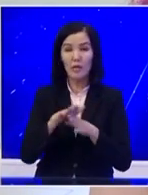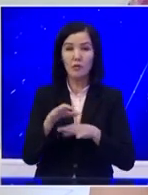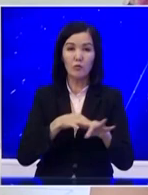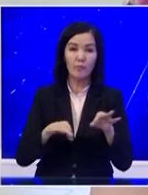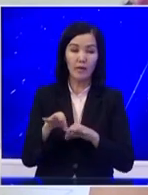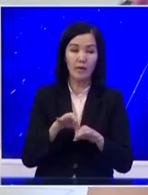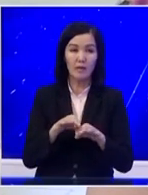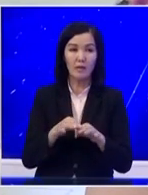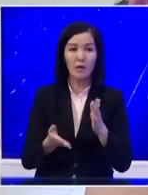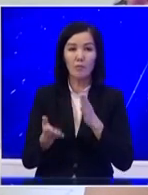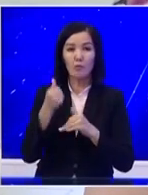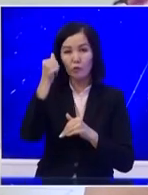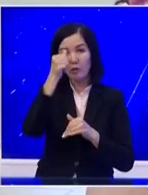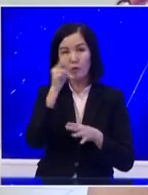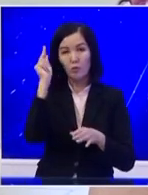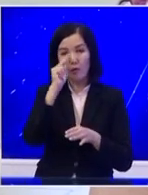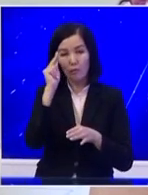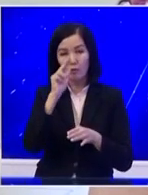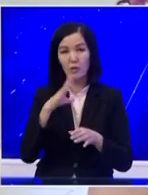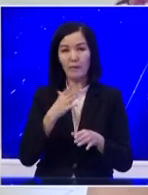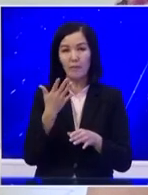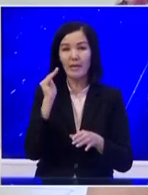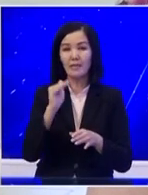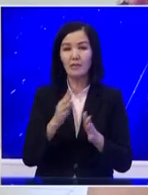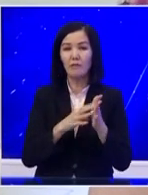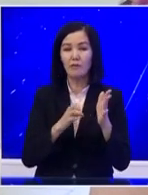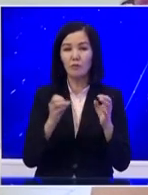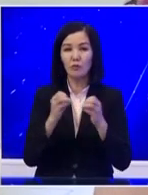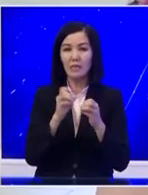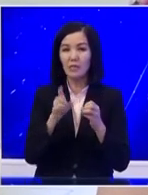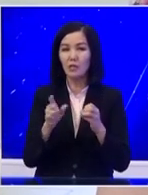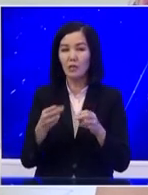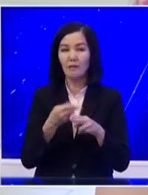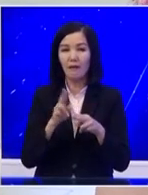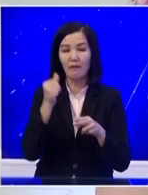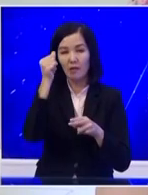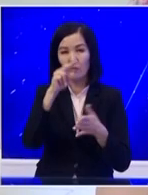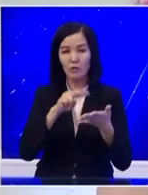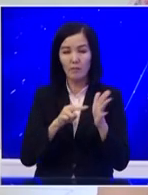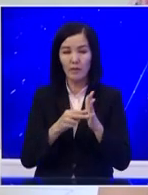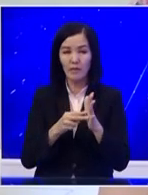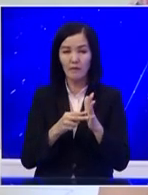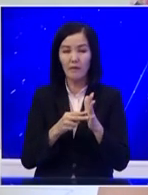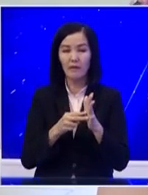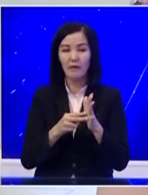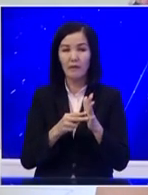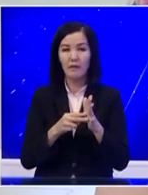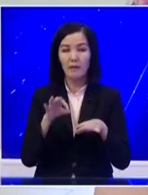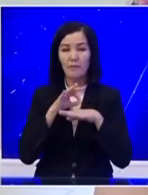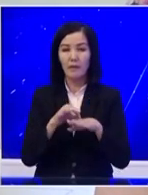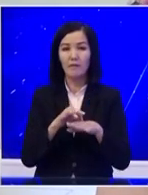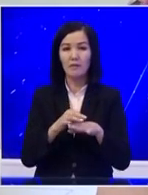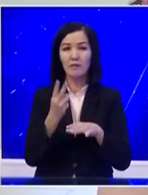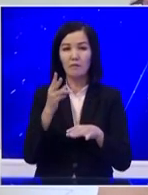проект. В прошлом году мы обучили 5810 человек. На этот год у нас запланировано провести